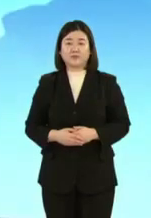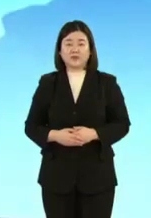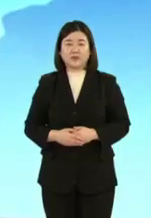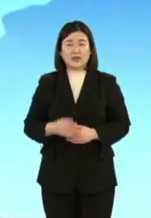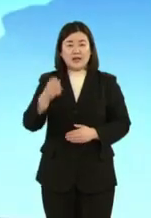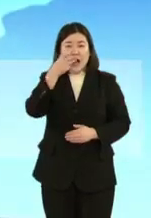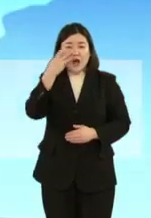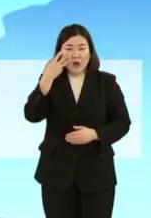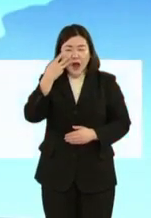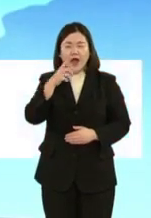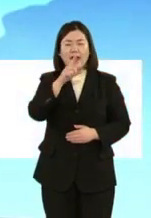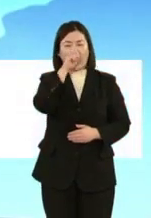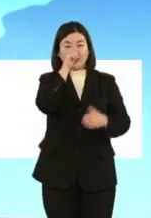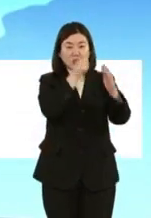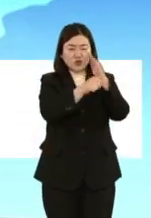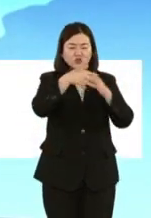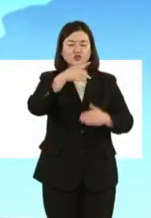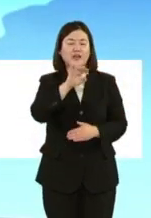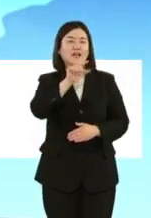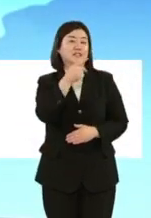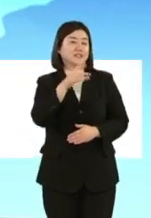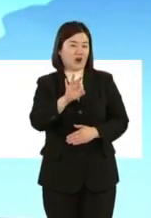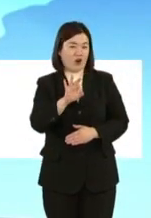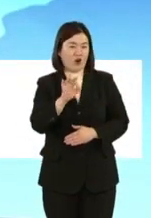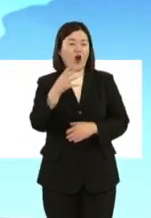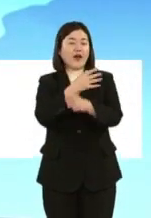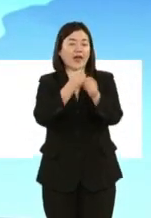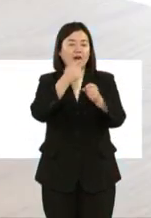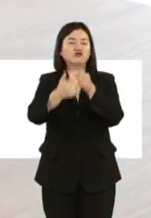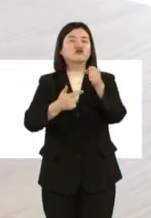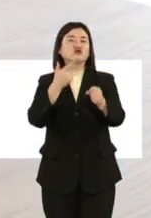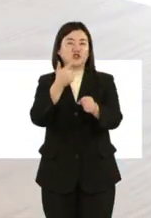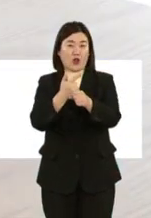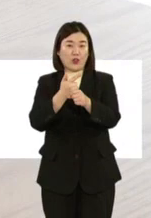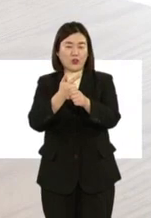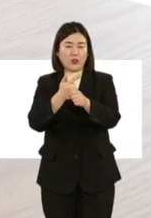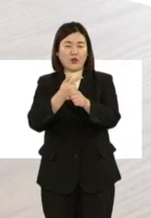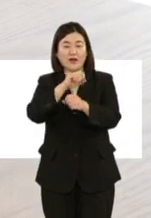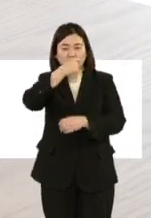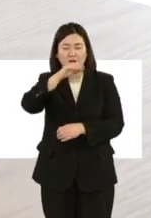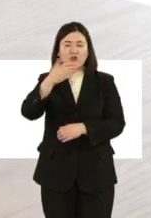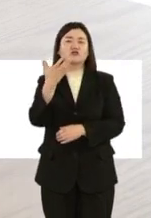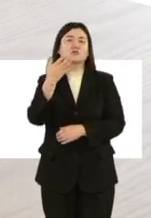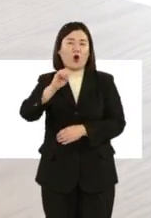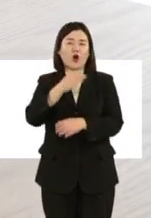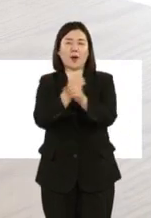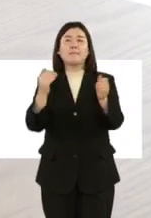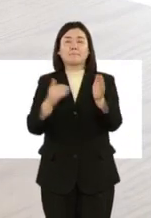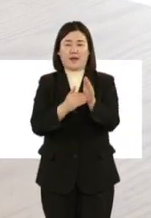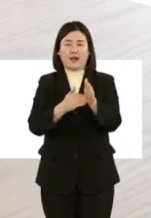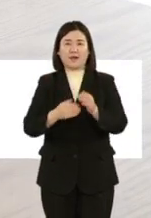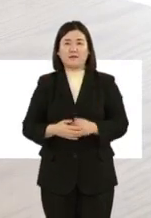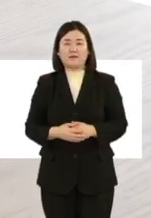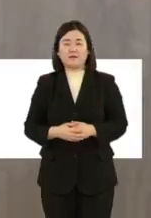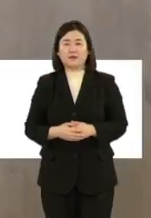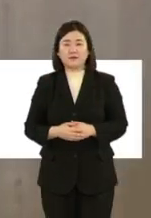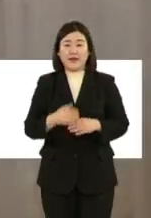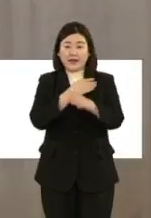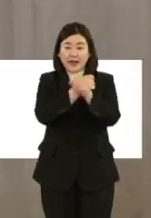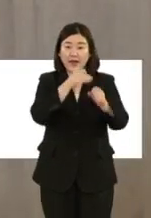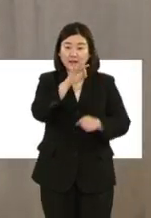한화 이글스가 LG 트윈스의 중심 선수 최은성과 계약기간 6년에 총액 90억원의 FA 계약을 맺었습니다